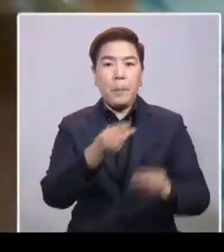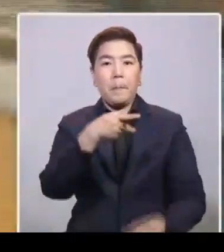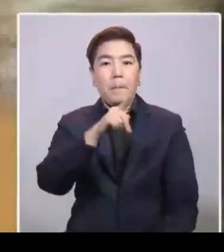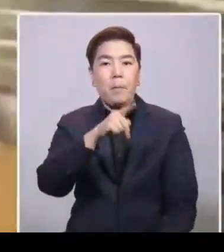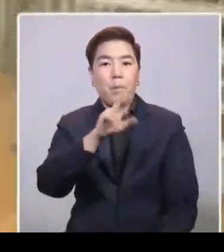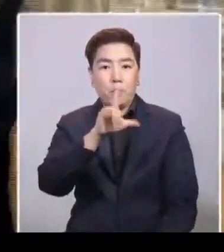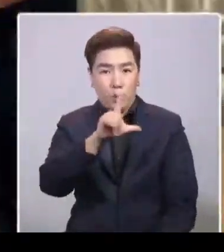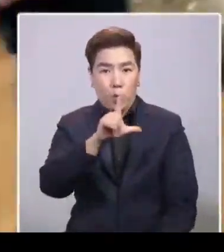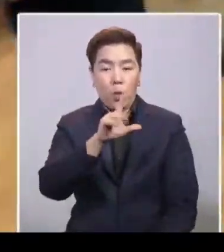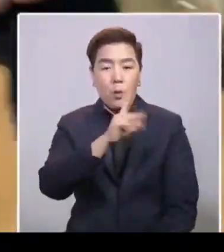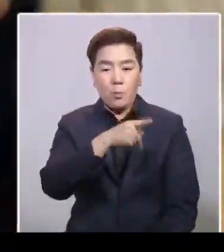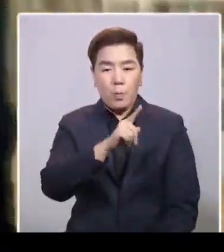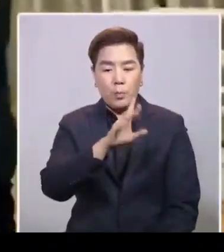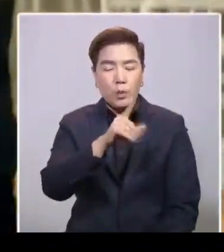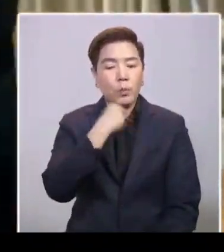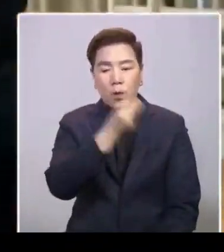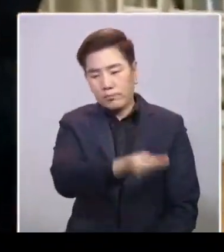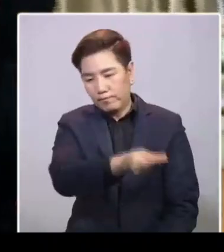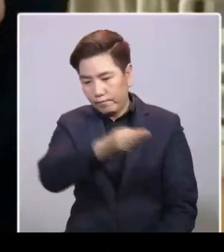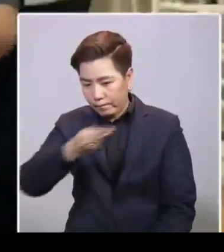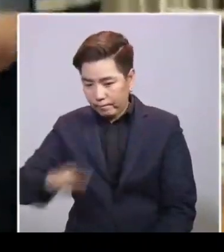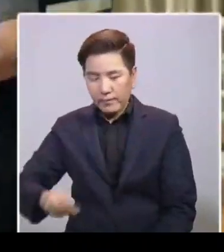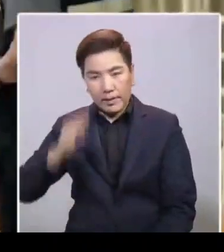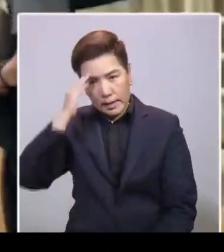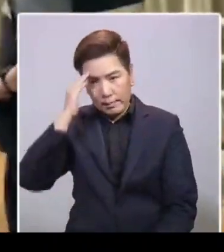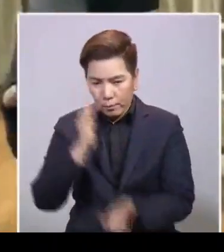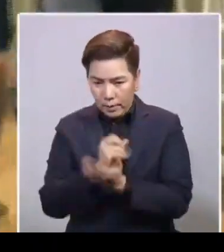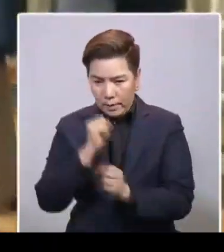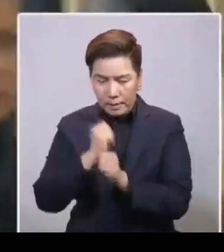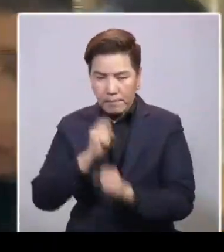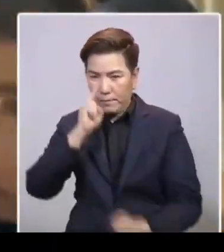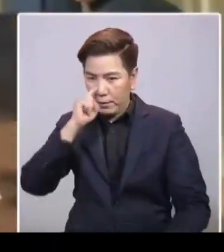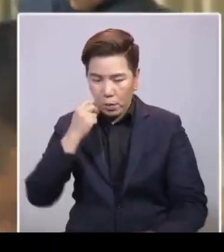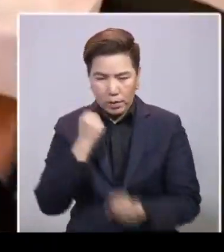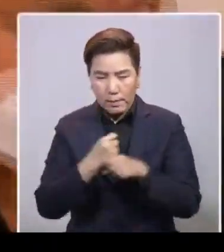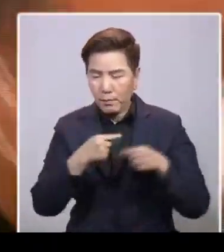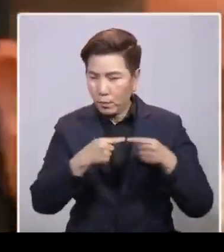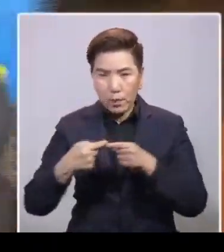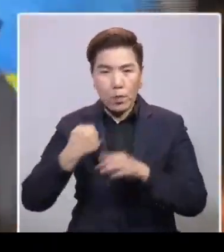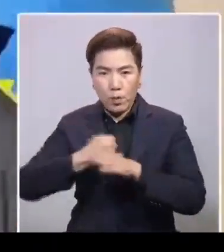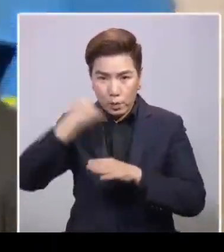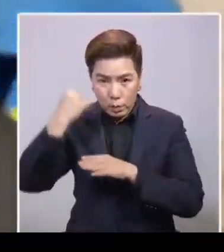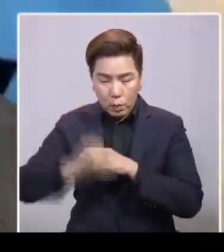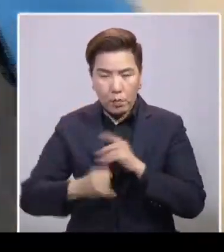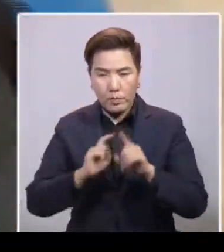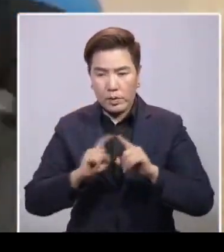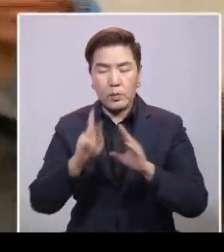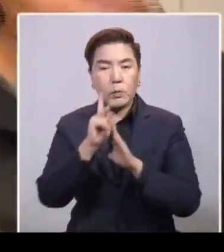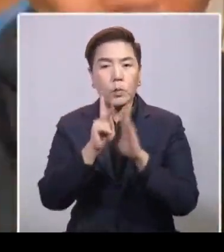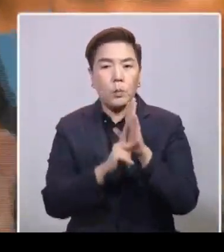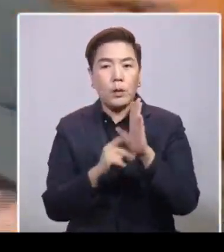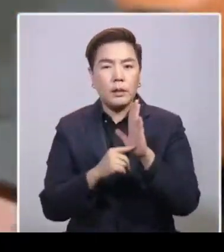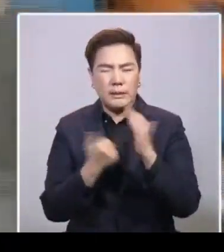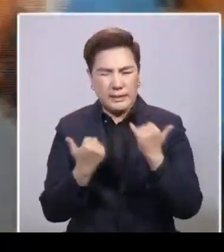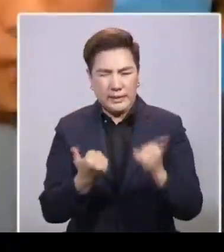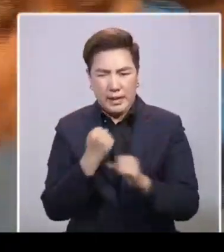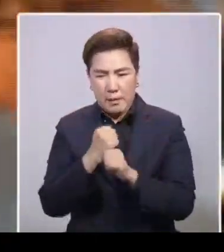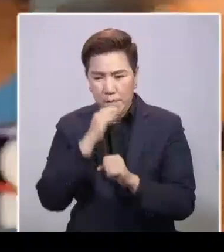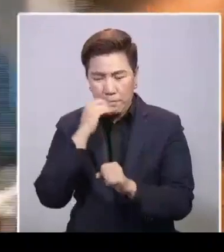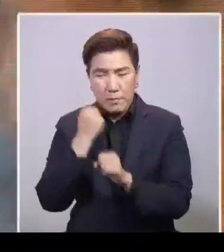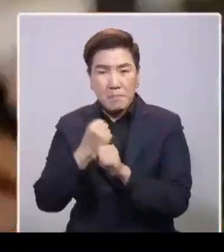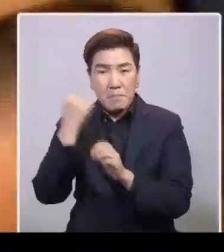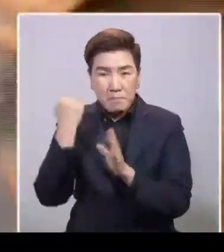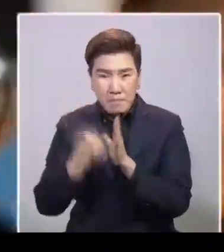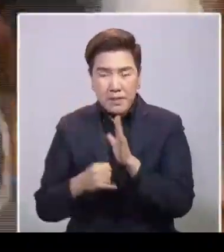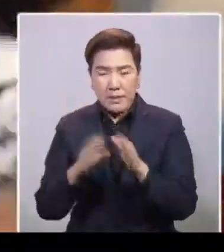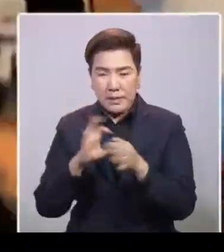สั่งให้ส่งสำนวนกลับมาให้ชุดพนักงานสอบสวนเดิมทำคดีต่อแต่ว่าในข้อกฎหมายการกระทำความผิดที่เข้า